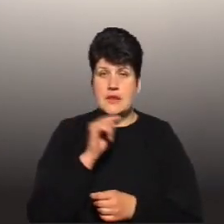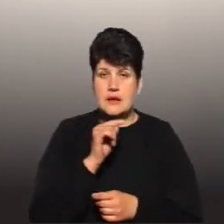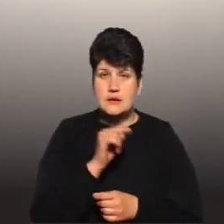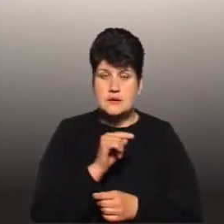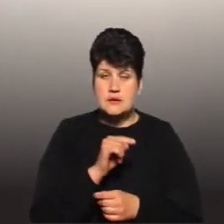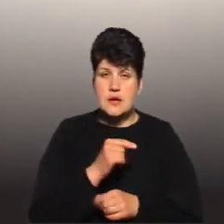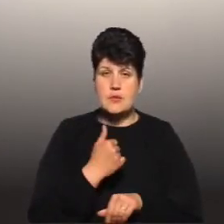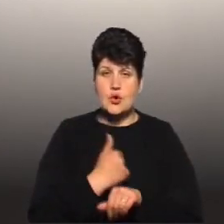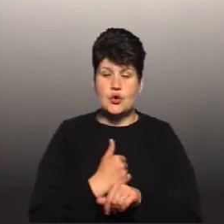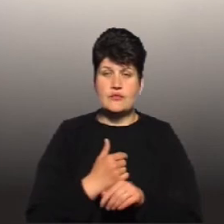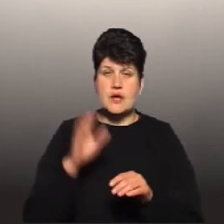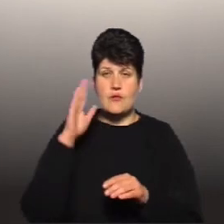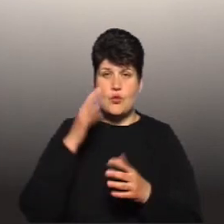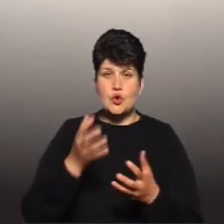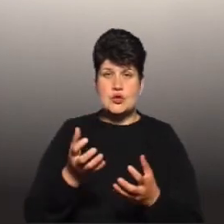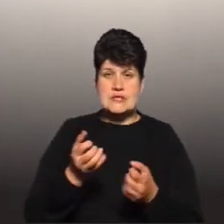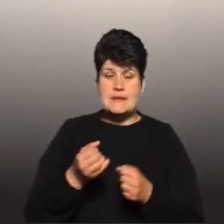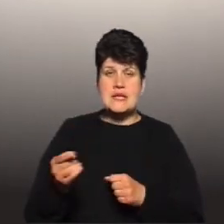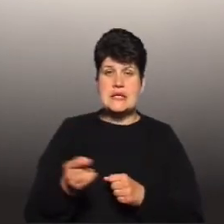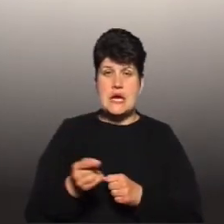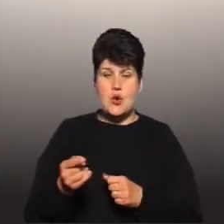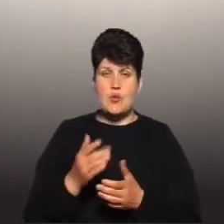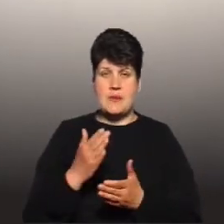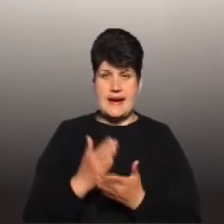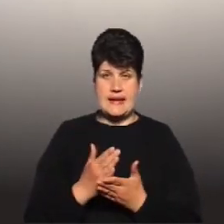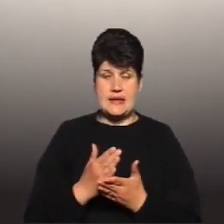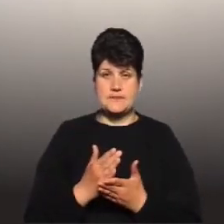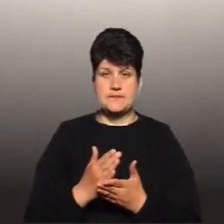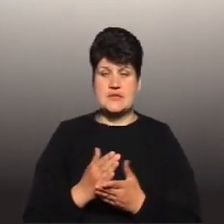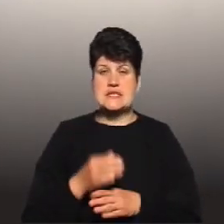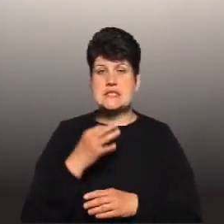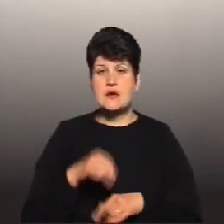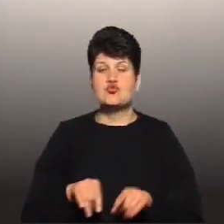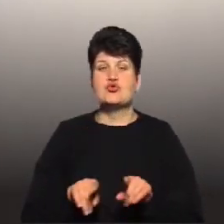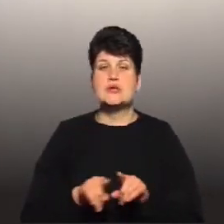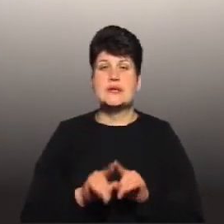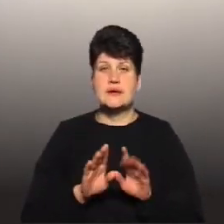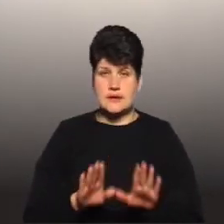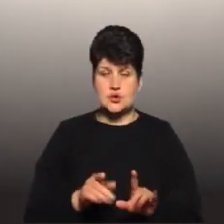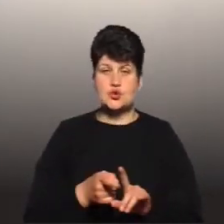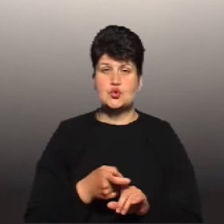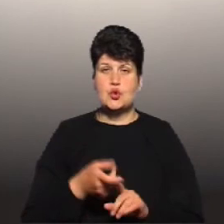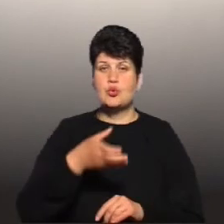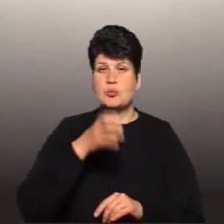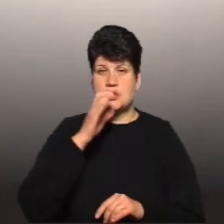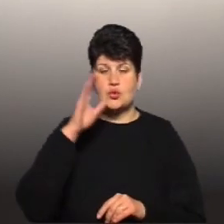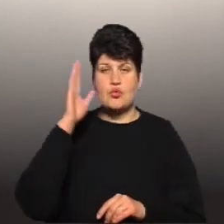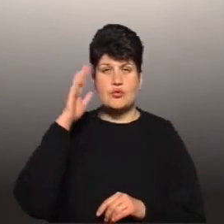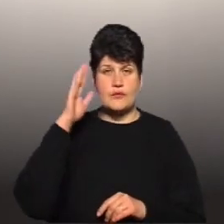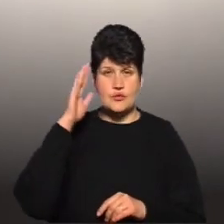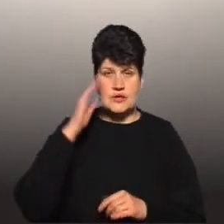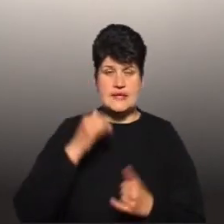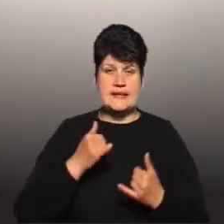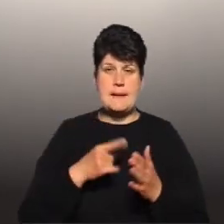водозабір Тернополя є. Ну, скажу так, стосовно питної води для міста Тернополя,